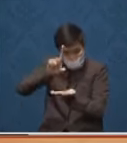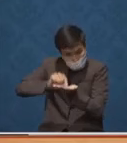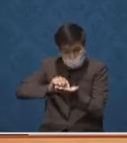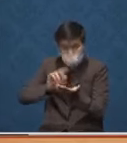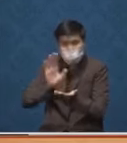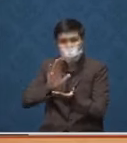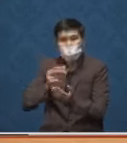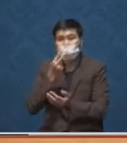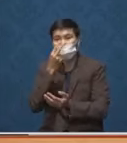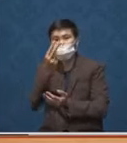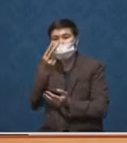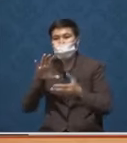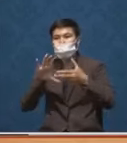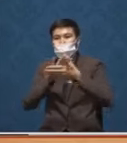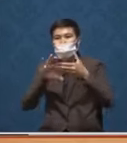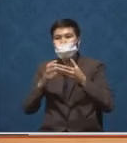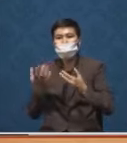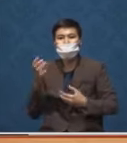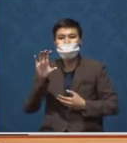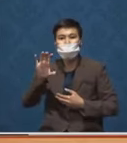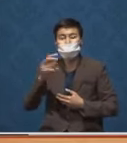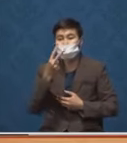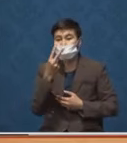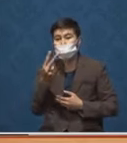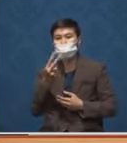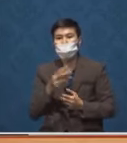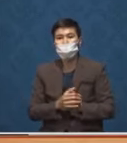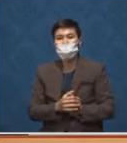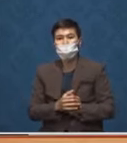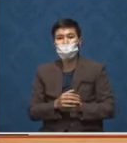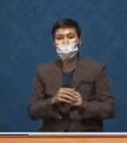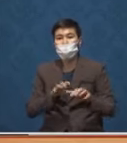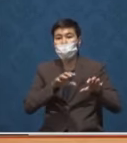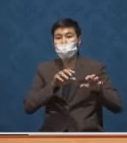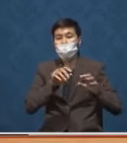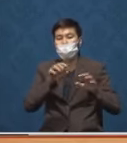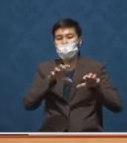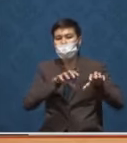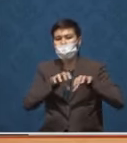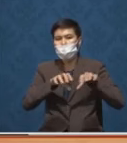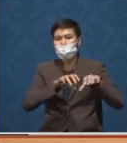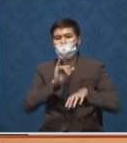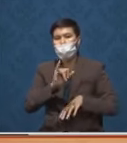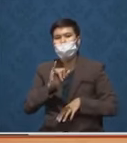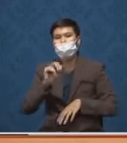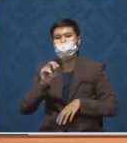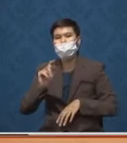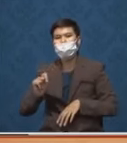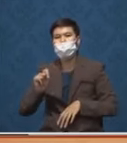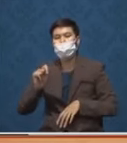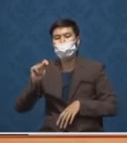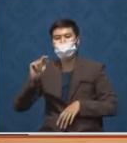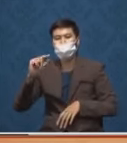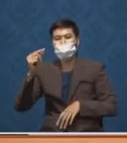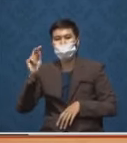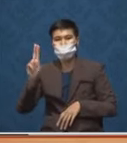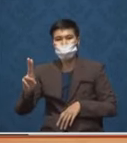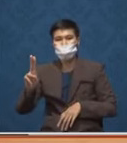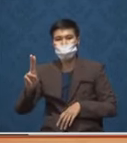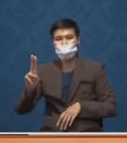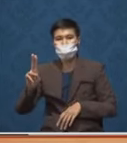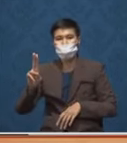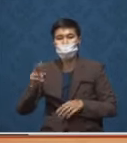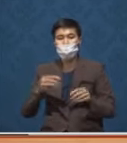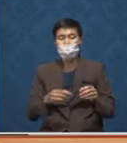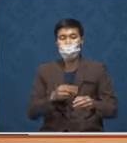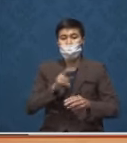ขอสไลด์ขึ้นนะคะจากการจัดอันดับของ ITU นะคะสำหรับ ค่าบริการที่เป็นแพ็กเกจของ